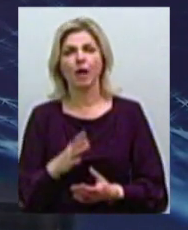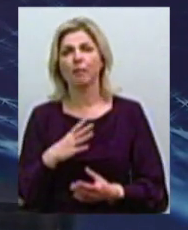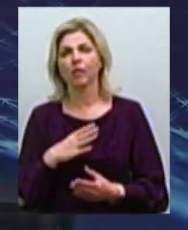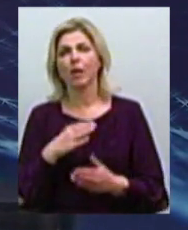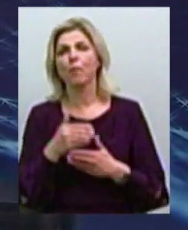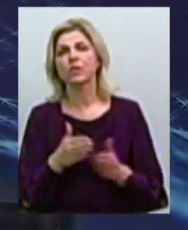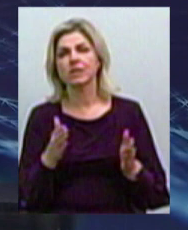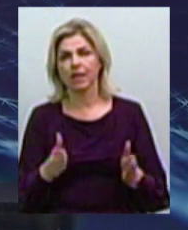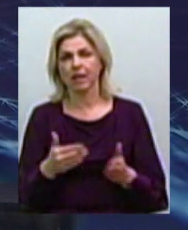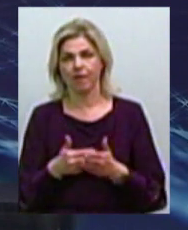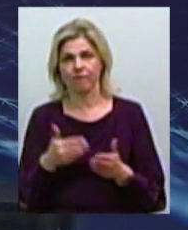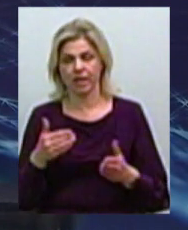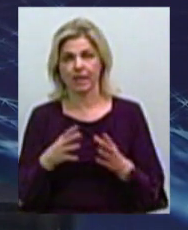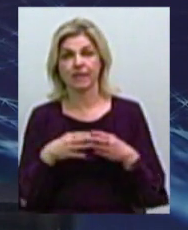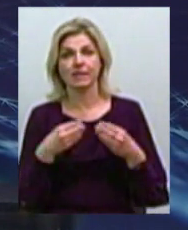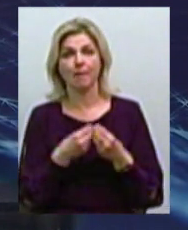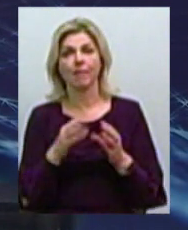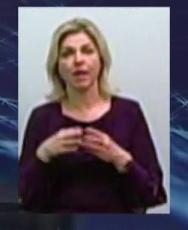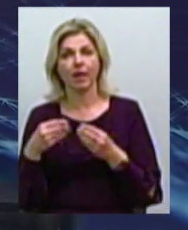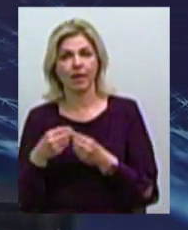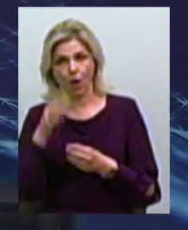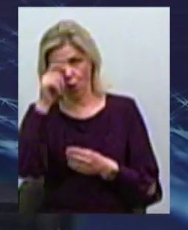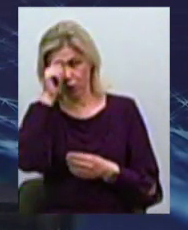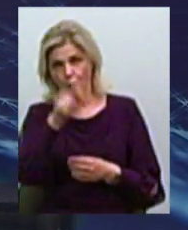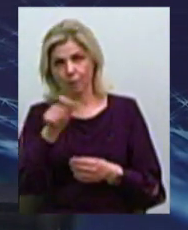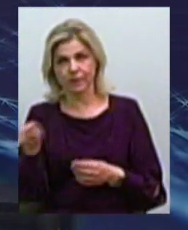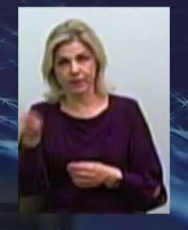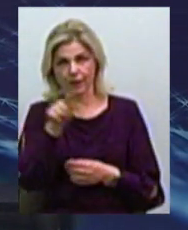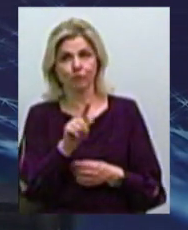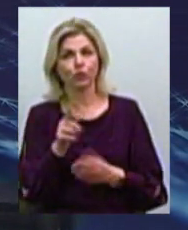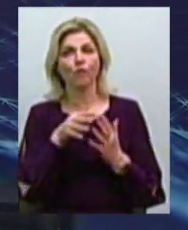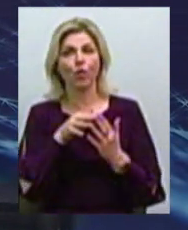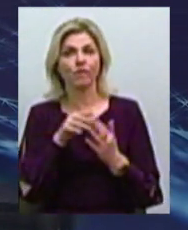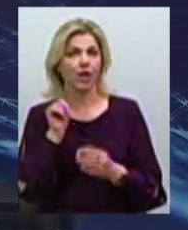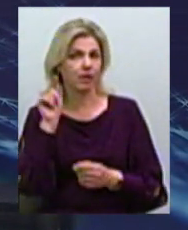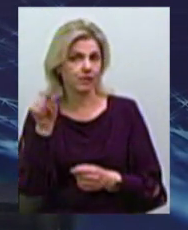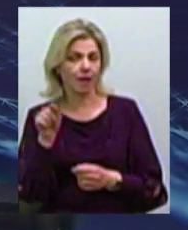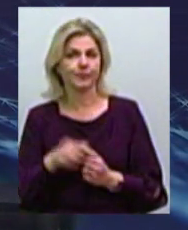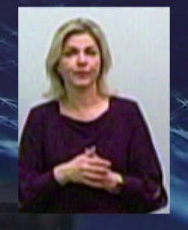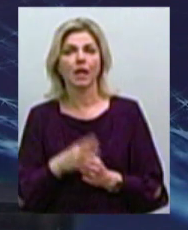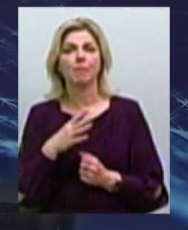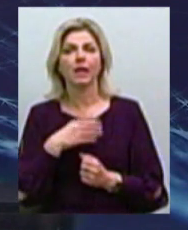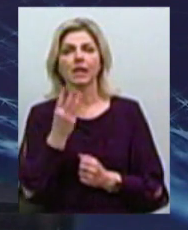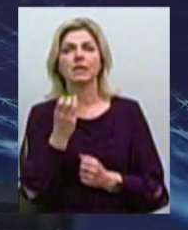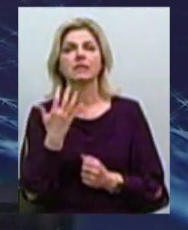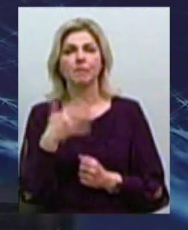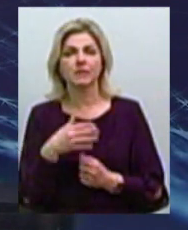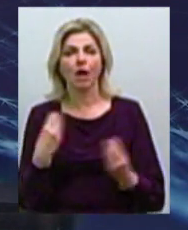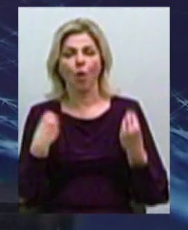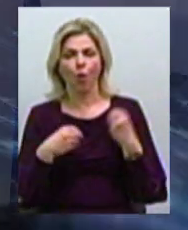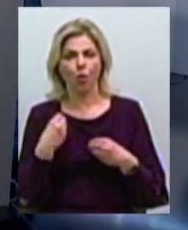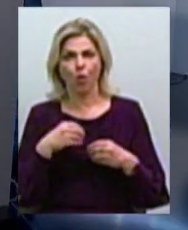від сімей хлопців, які воювали там. Були оці 350 комплектів форми,